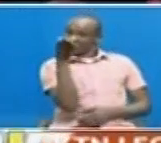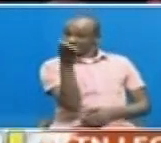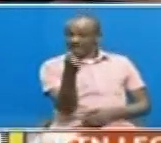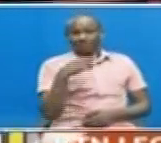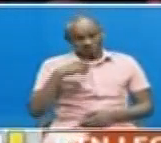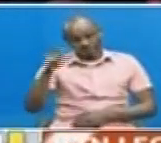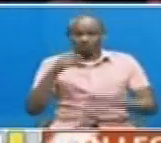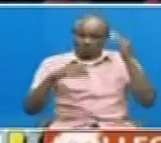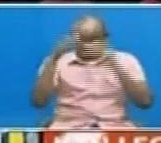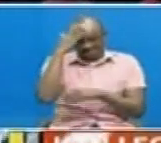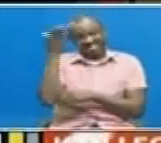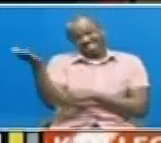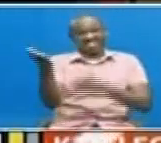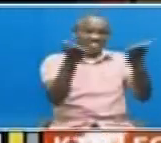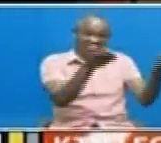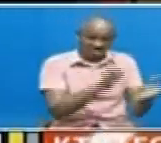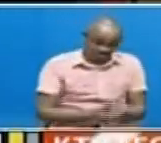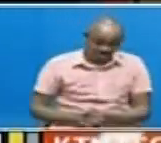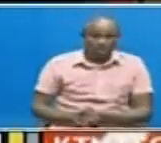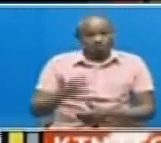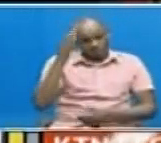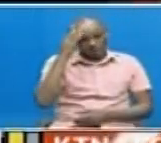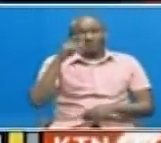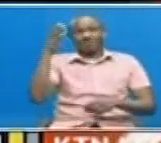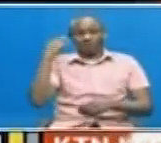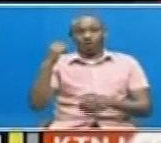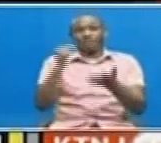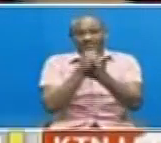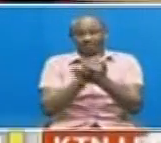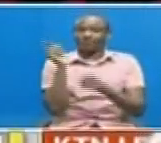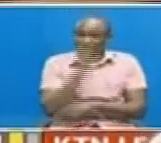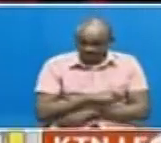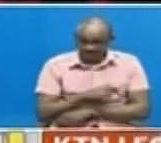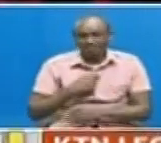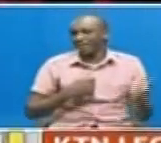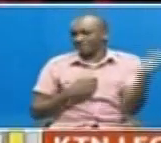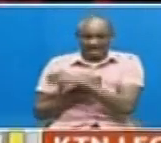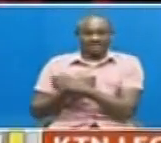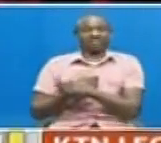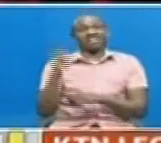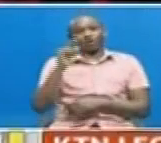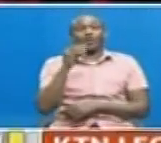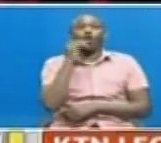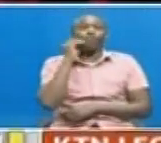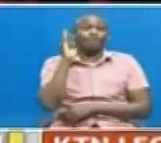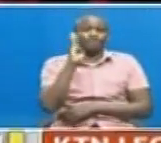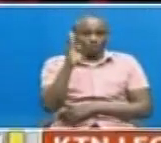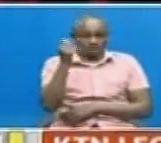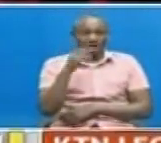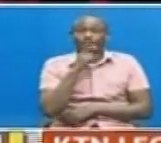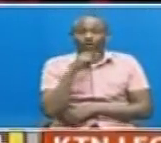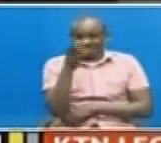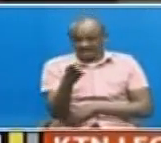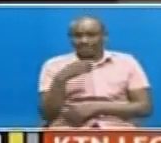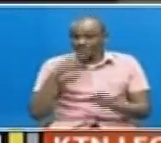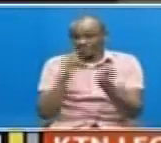ikabidi nikaingia university ya mtaani sasa. Na wakati ile pasi yangu kule iliisha. Kuja Nairobi sasa homeboys. Ndio sasa